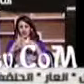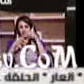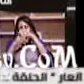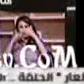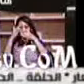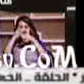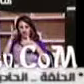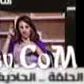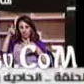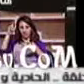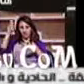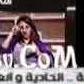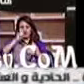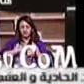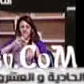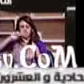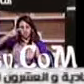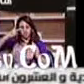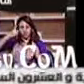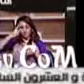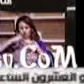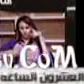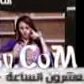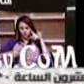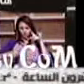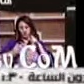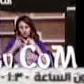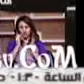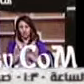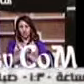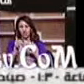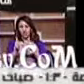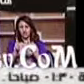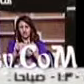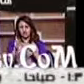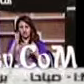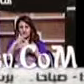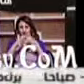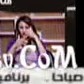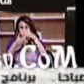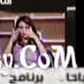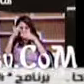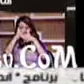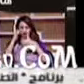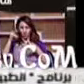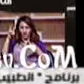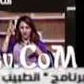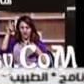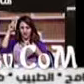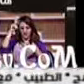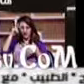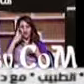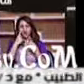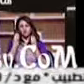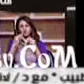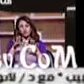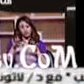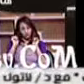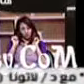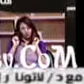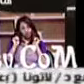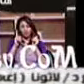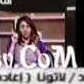منصب المحافظ الساعه 12 ونص ان شاء الله بمقر حزب البناء والتنميه انا مش عايز اقول يا دكتور عمرو علشان انا ما ينفعش اتكلم بس